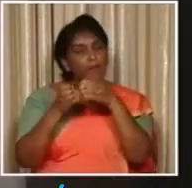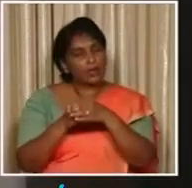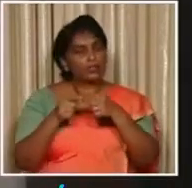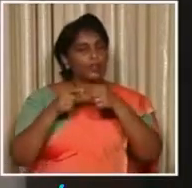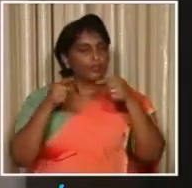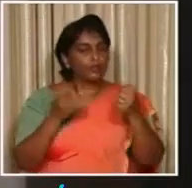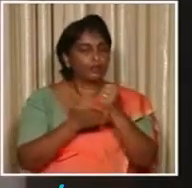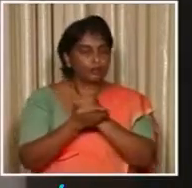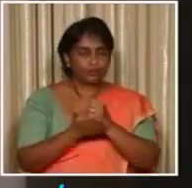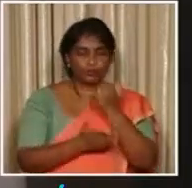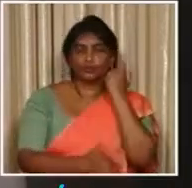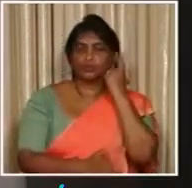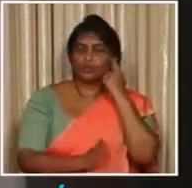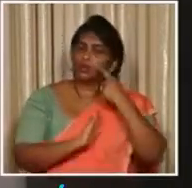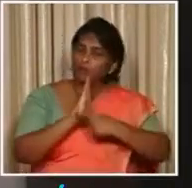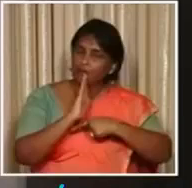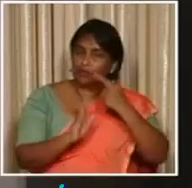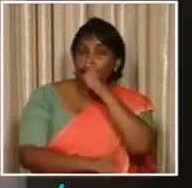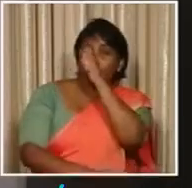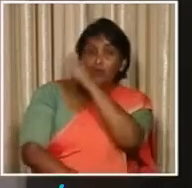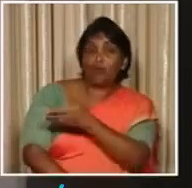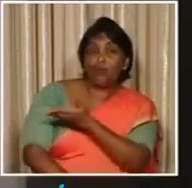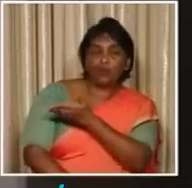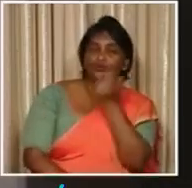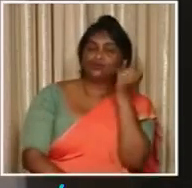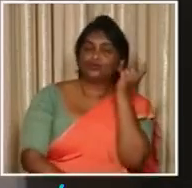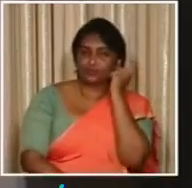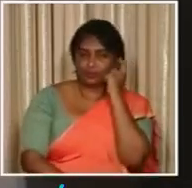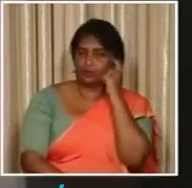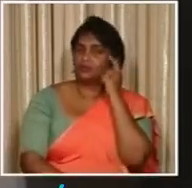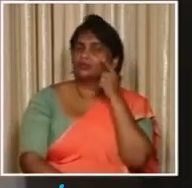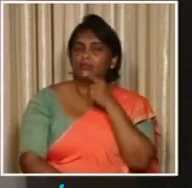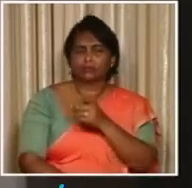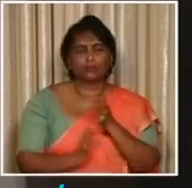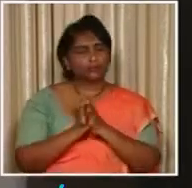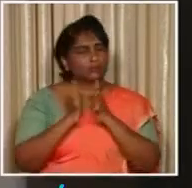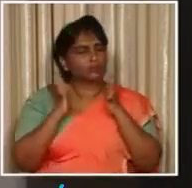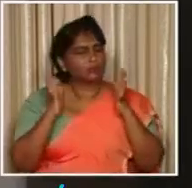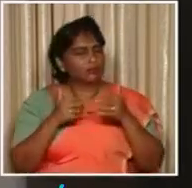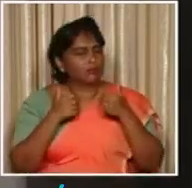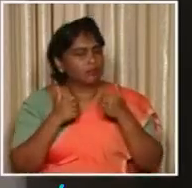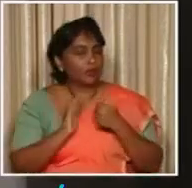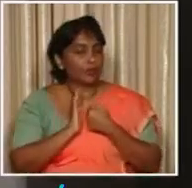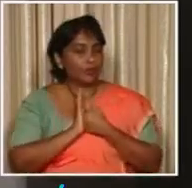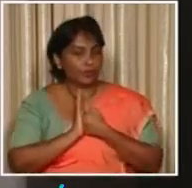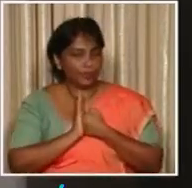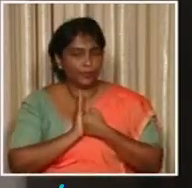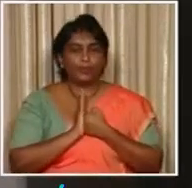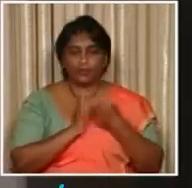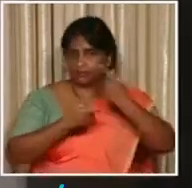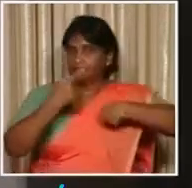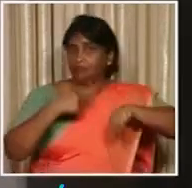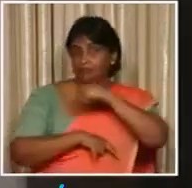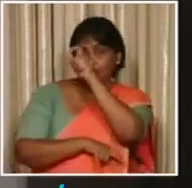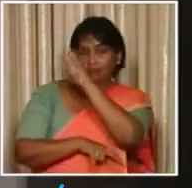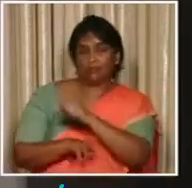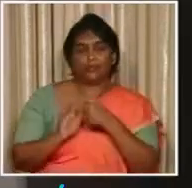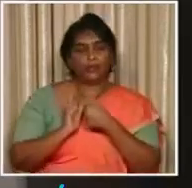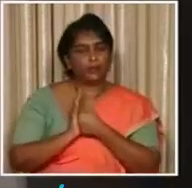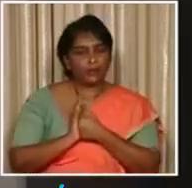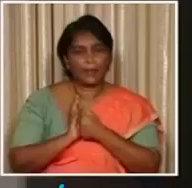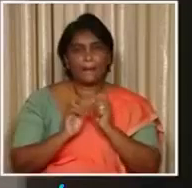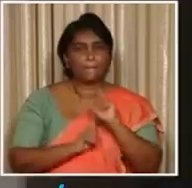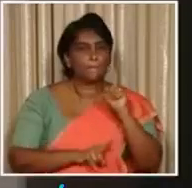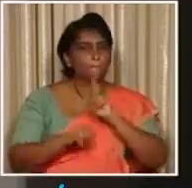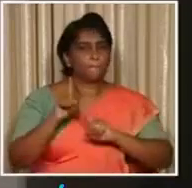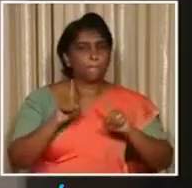සිරු දෙනක් දන්නවා මුළු රටම දන්නවා. හරි. එතුමාට තියෙනවා බොහෝම ලොකු ගෞරවයක් හැමෝගෙම. itu mah metana me